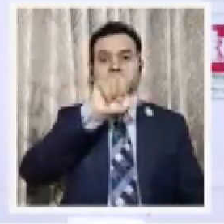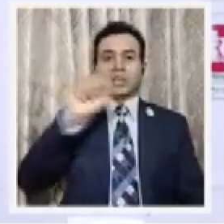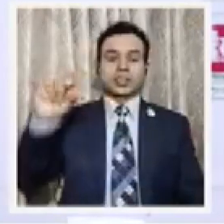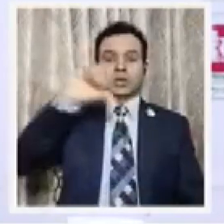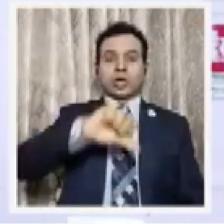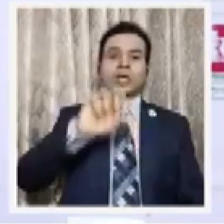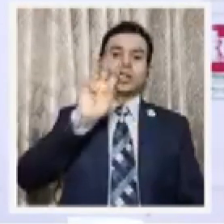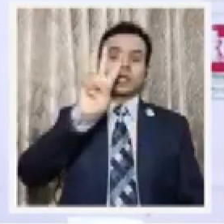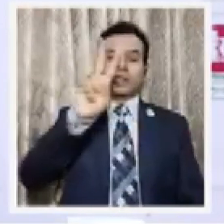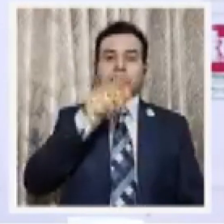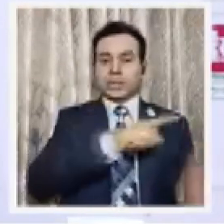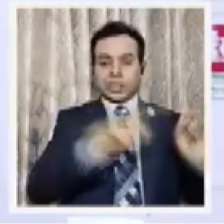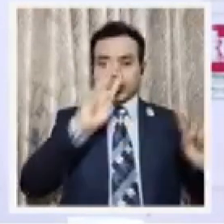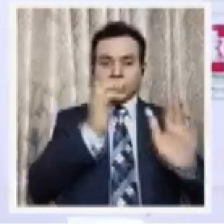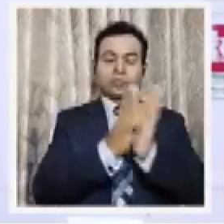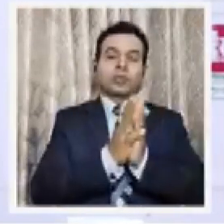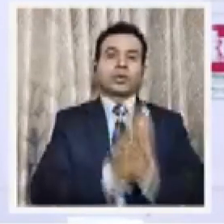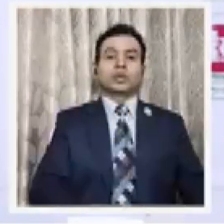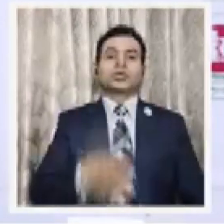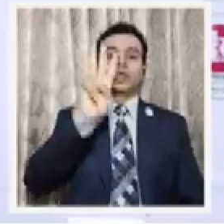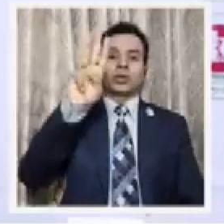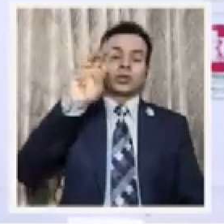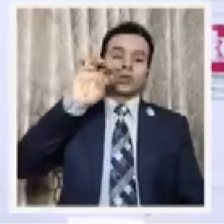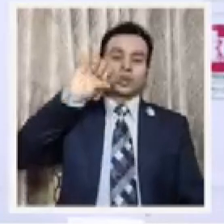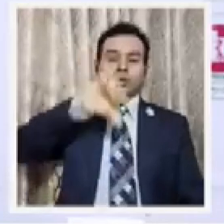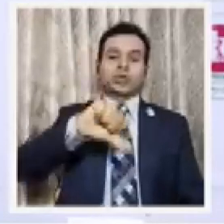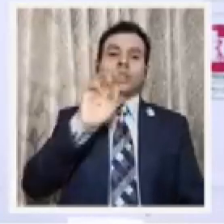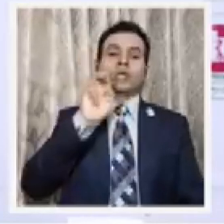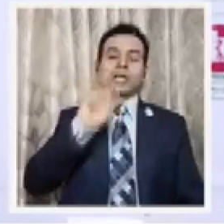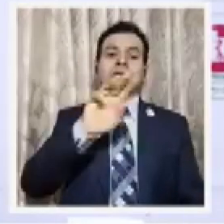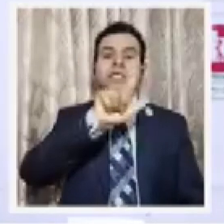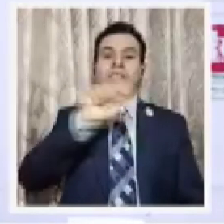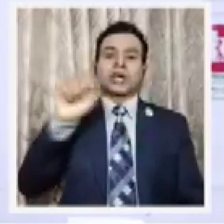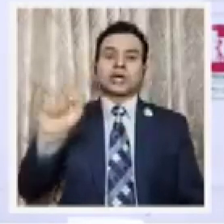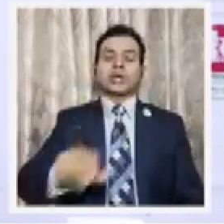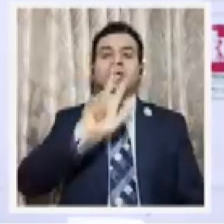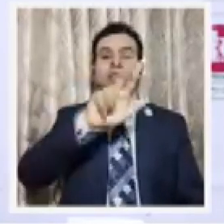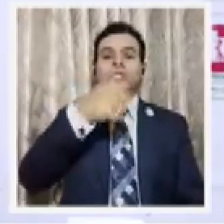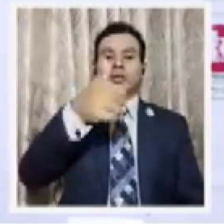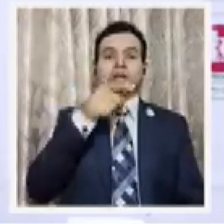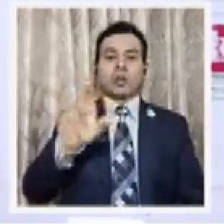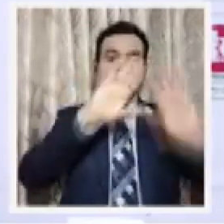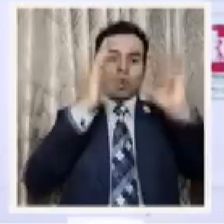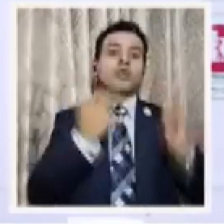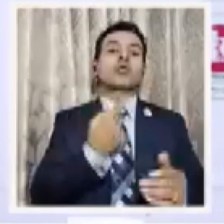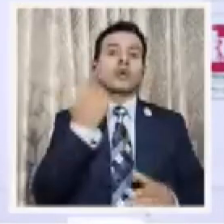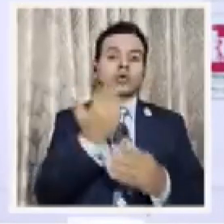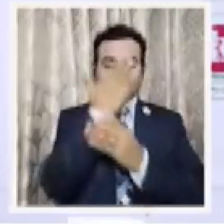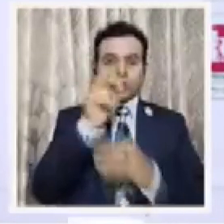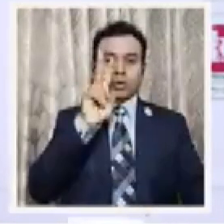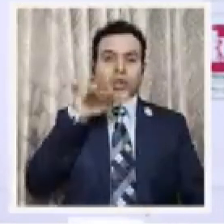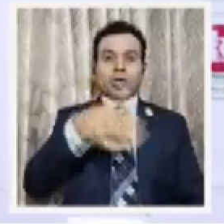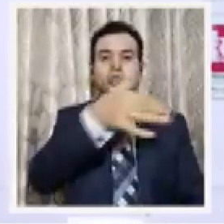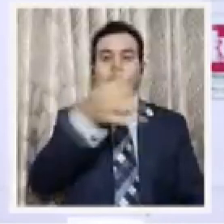17,32,248 জন। দক্ষিণ পূর্ব এশিয়ায় মৃত্যুবরণ করেছেন 24 ঘন্টায় 793 জন, এ পর্যন্ত 39,786